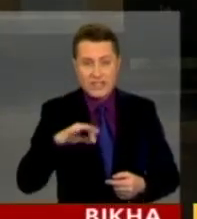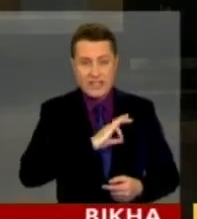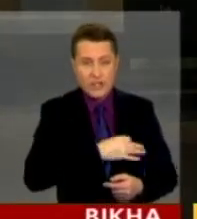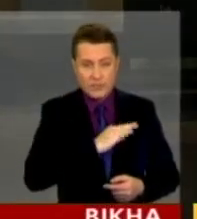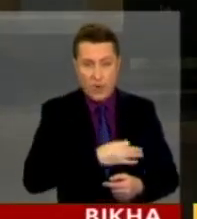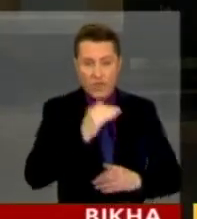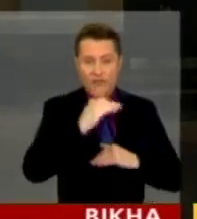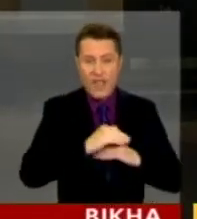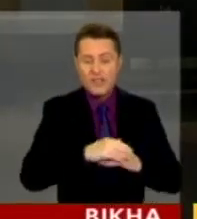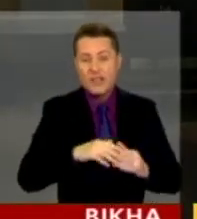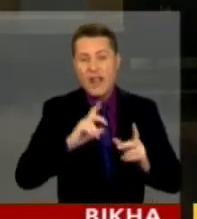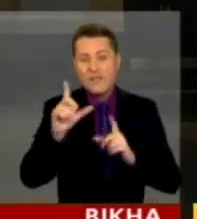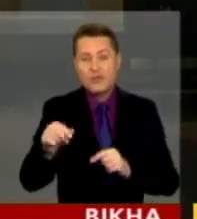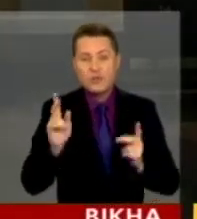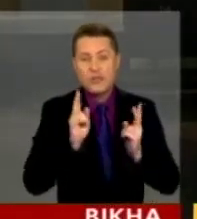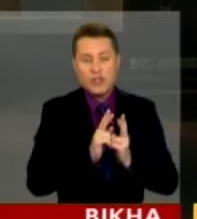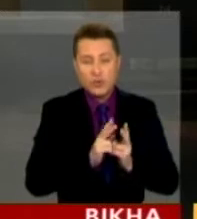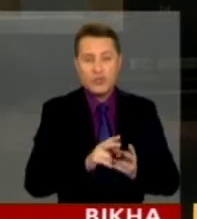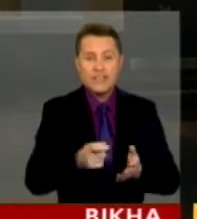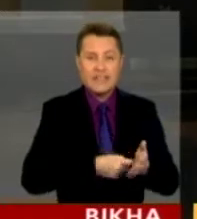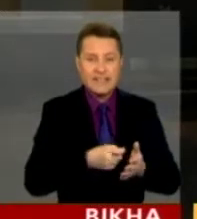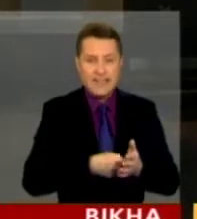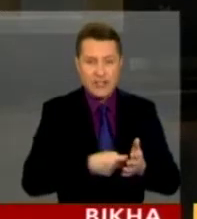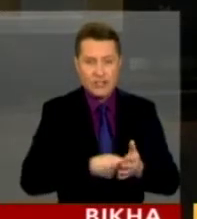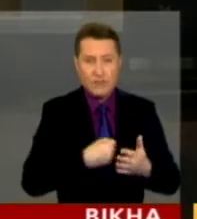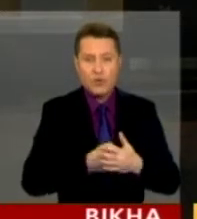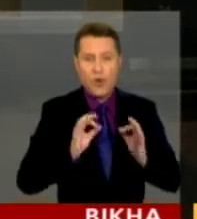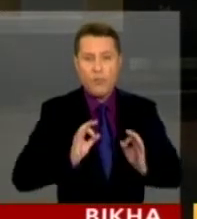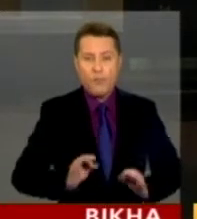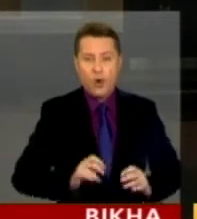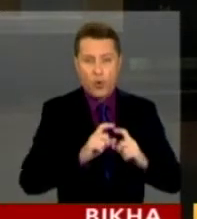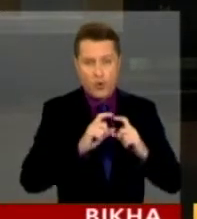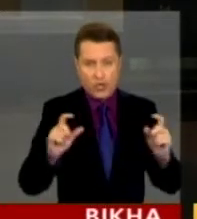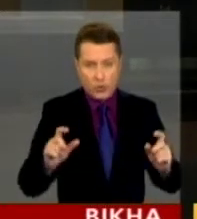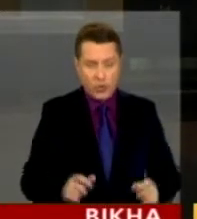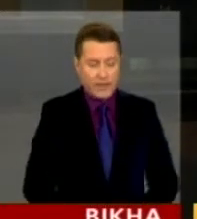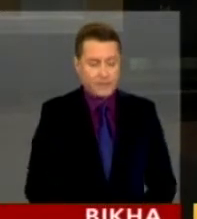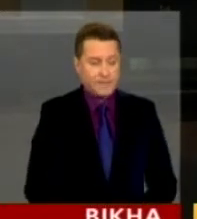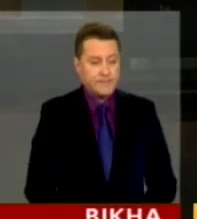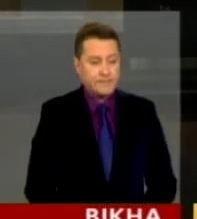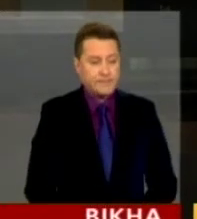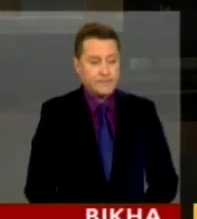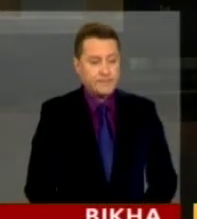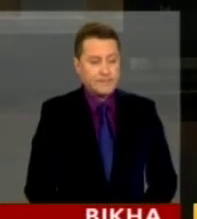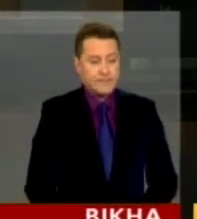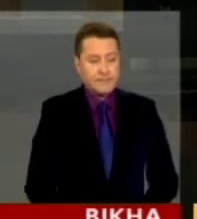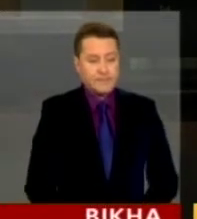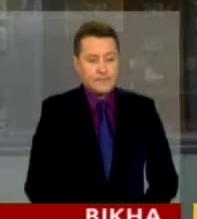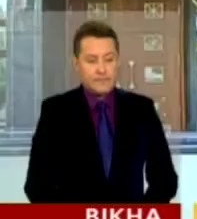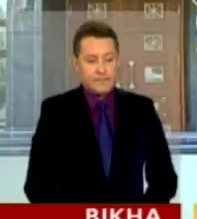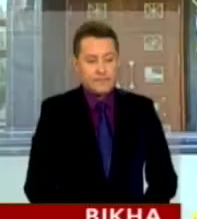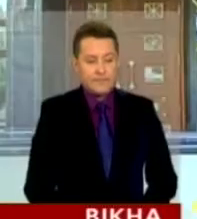пан Власенко вирушив на зустріч зі слідчими до прокуратури. З-під Печерського суду Галина Сергієва та Валерій Ратушнюк. Програма «Вікна»